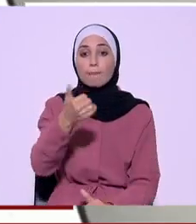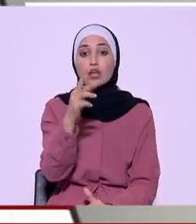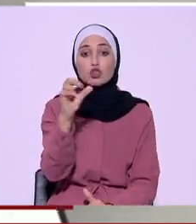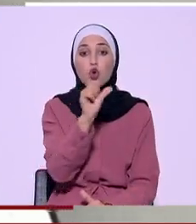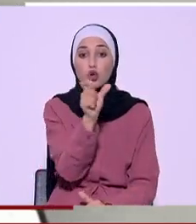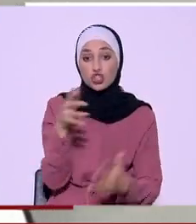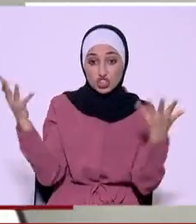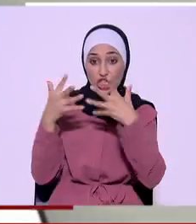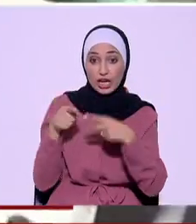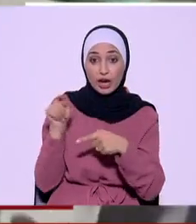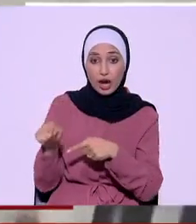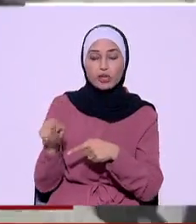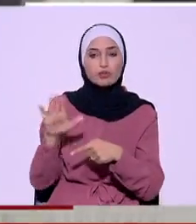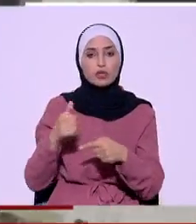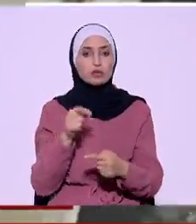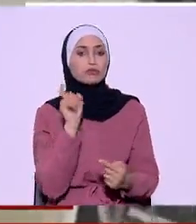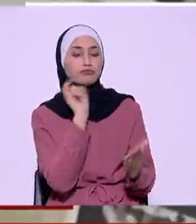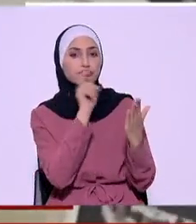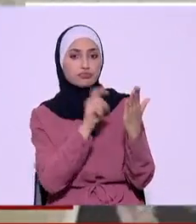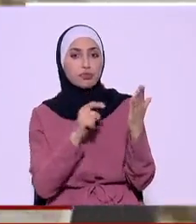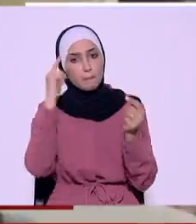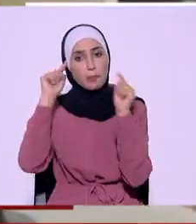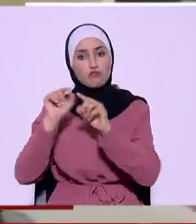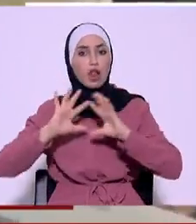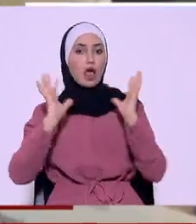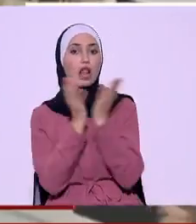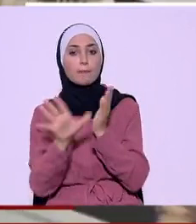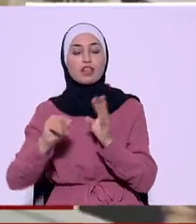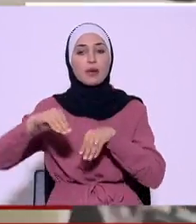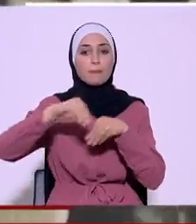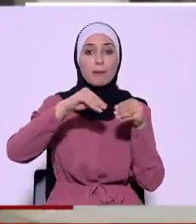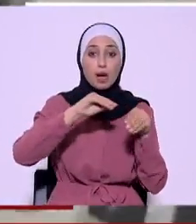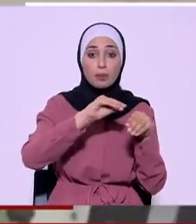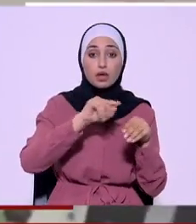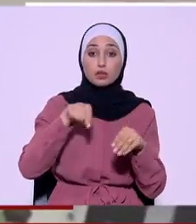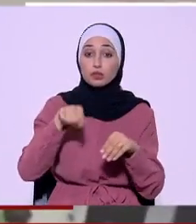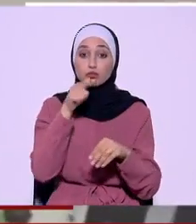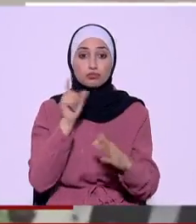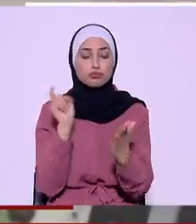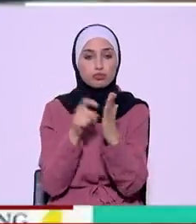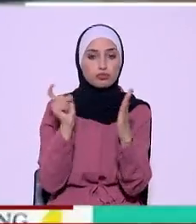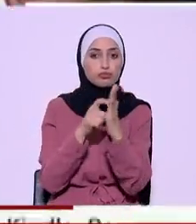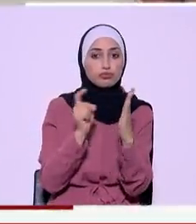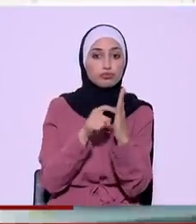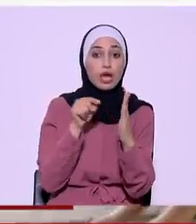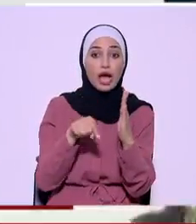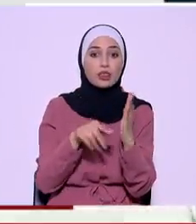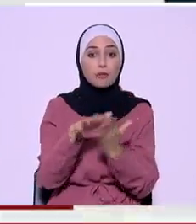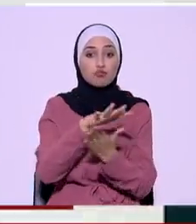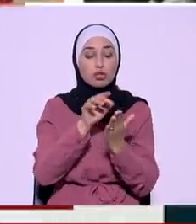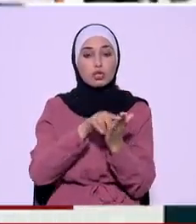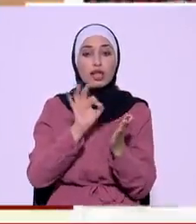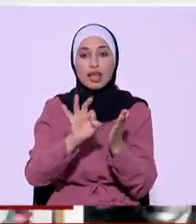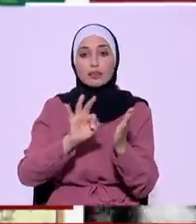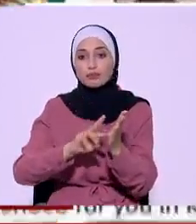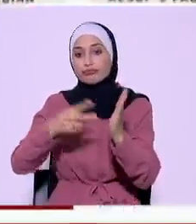ان بتبقى عندها سيرفرات على مستوى العالم تقدر تعمل عليها حاجه اسمها ريدندنسي او تحول الترافيك من مكان